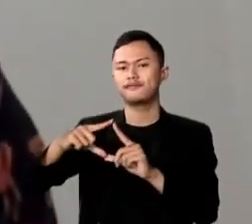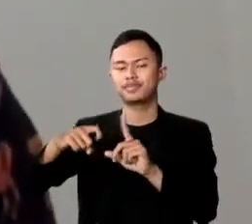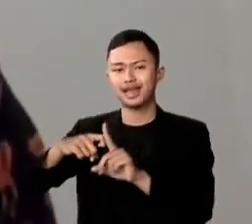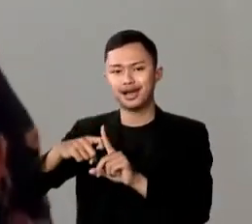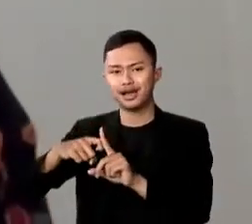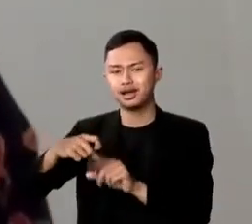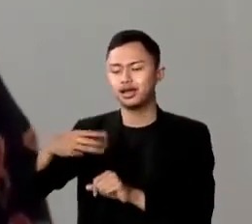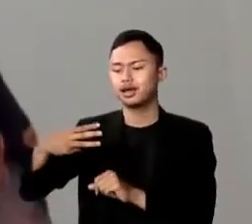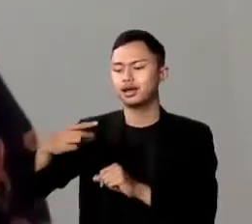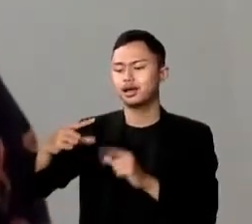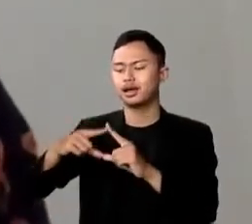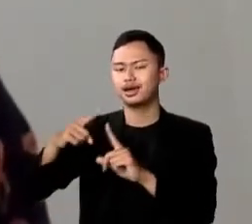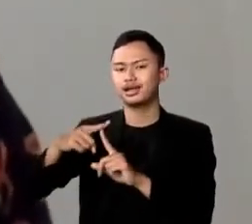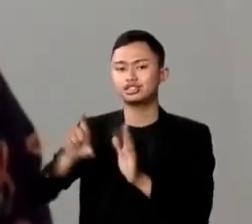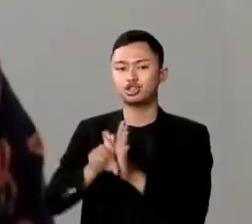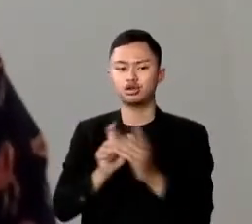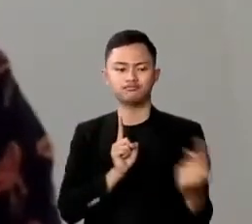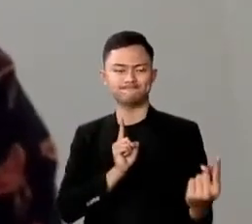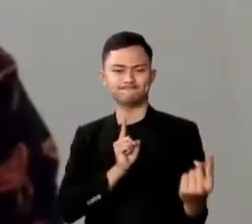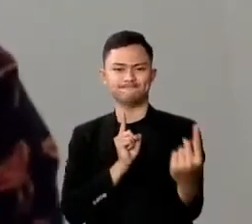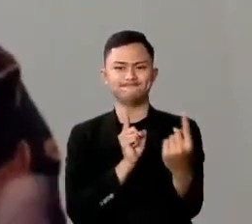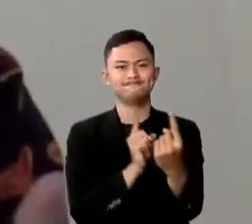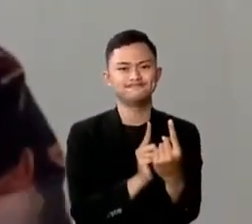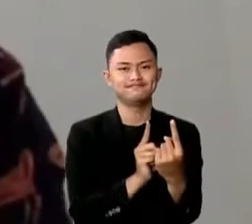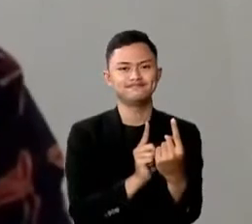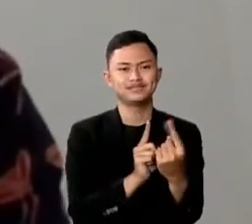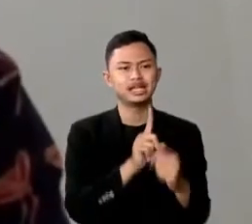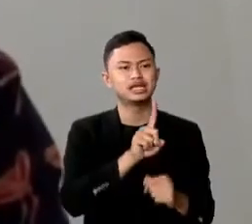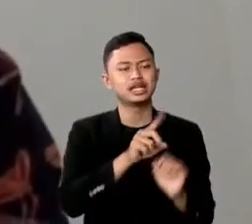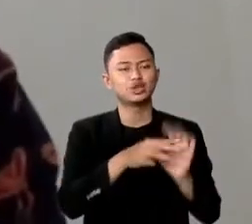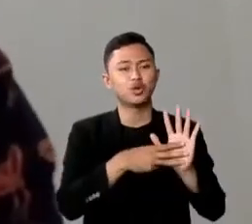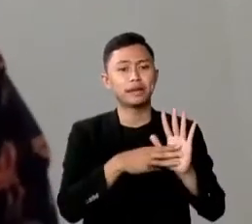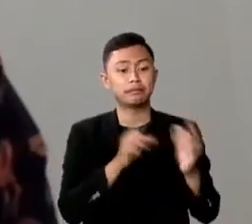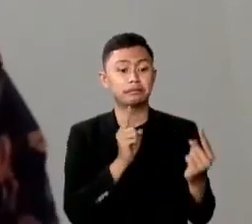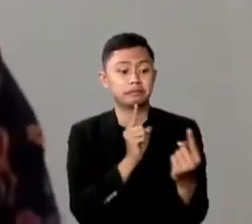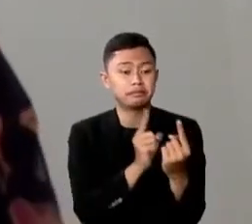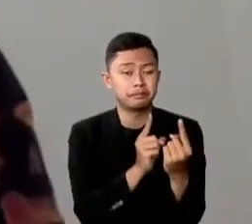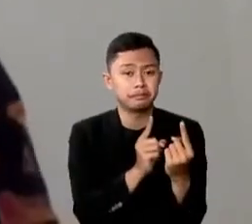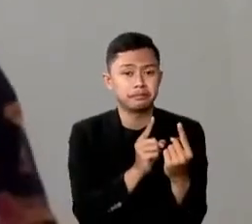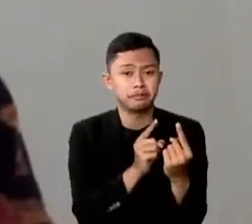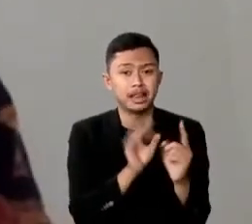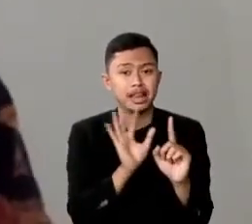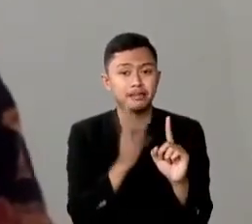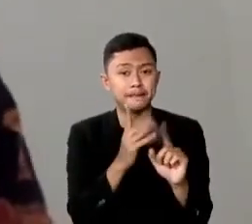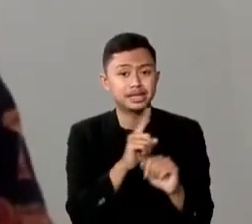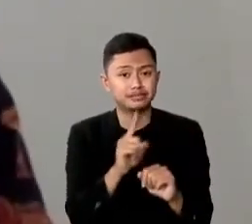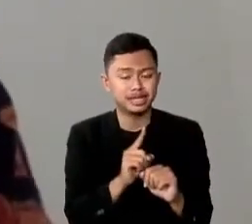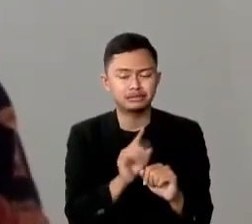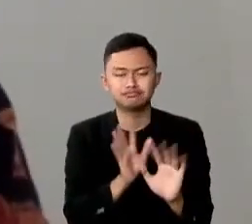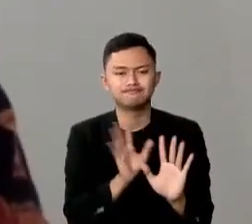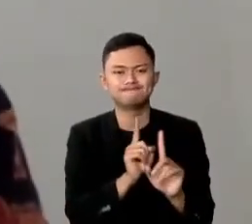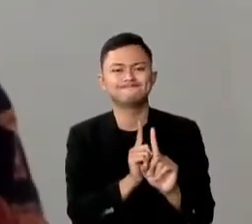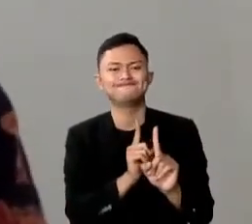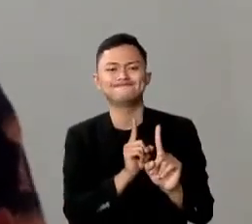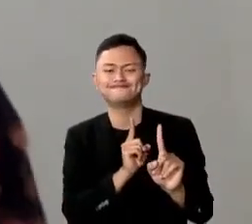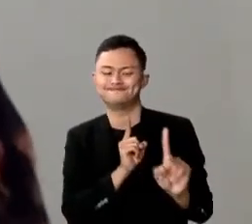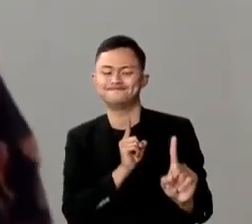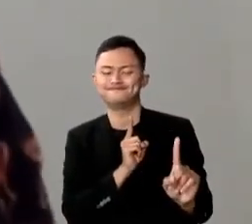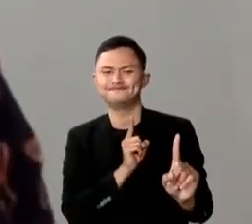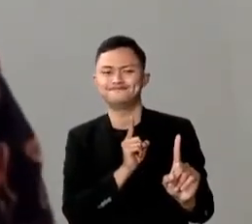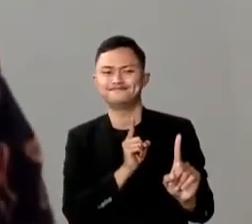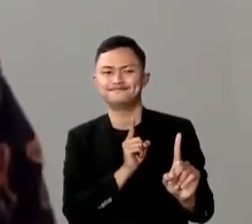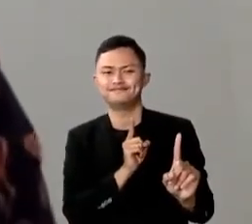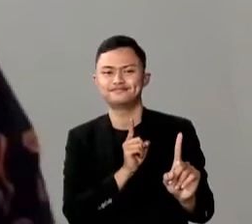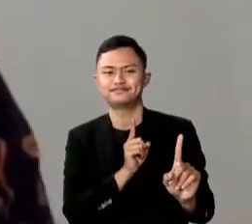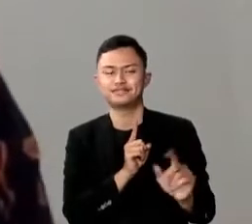kalau kita berhadap-hadapan dengan jarak kurang dari satu meter selama lebih dari 15 menit narupa ya kan